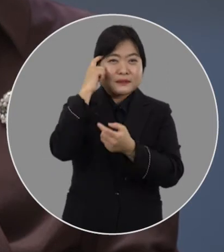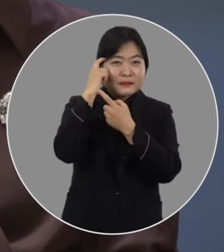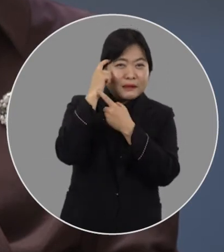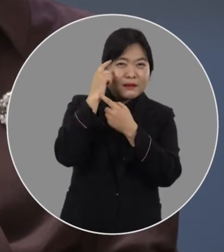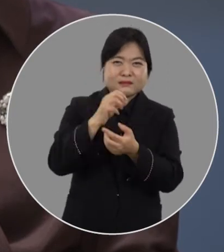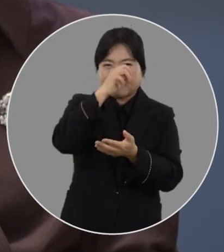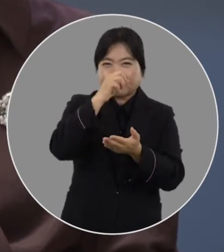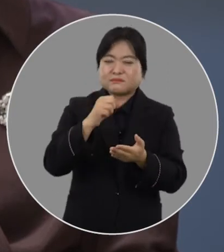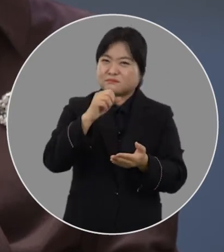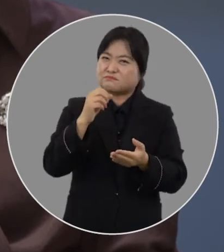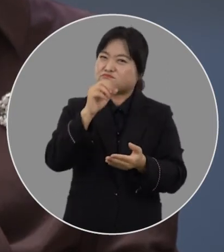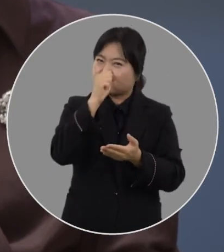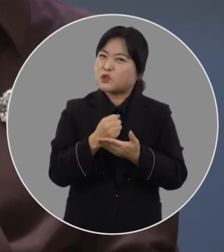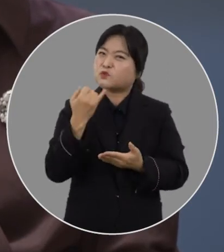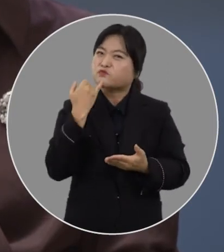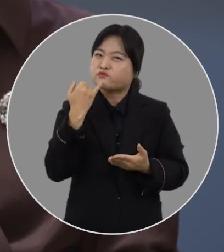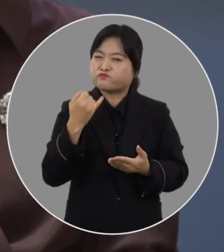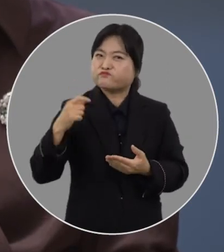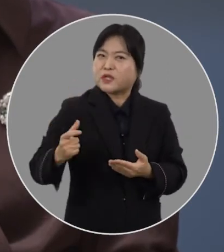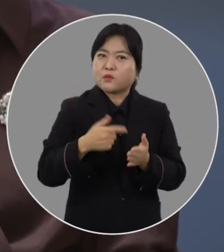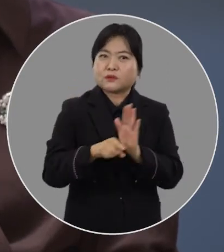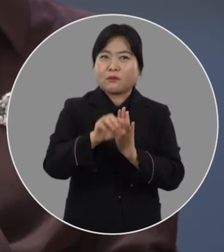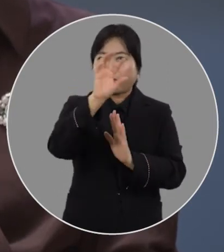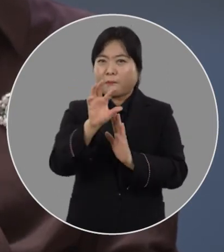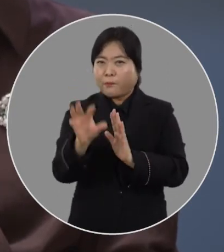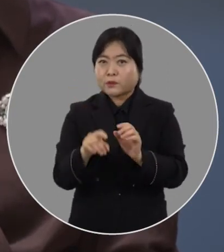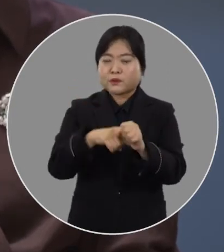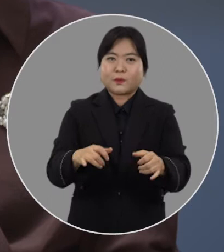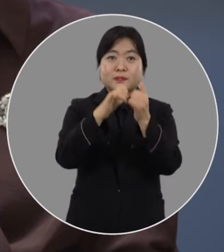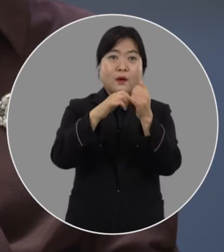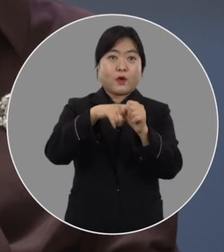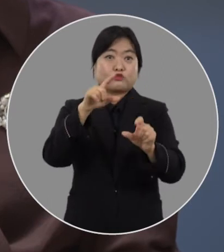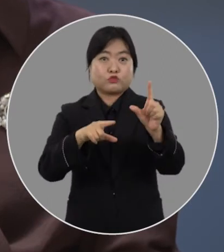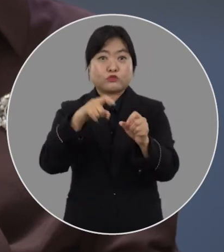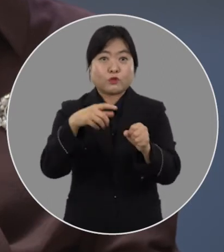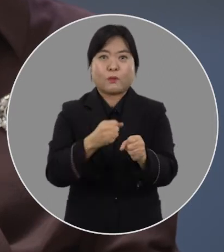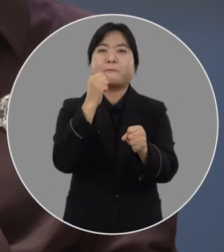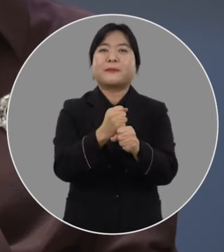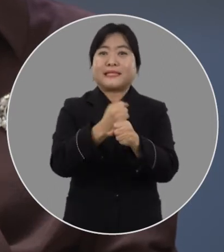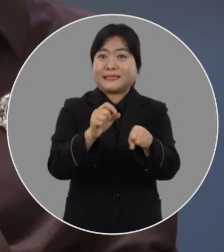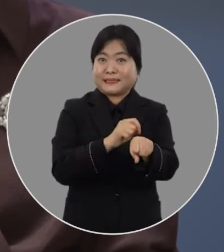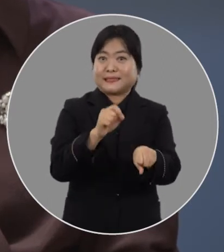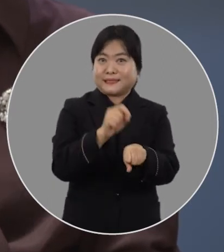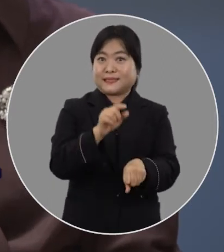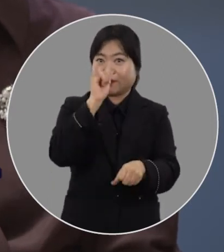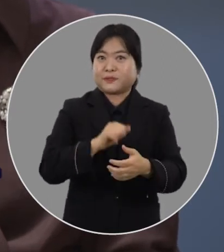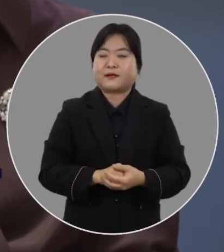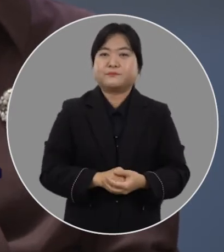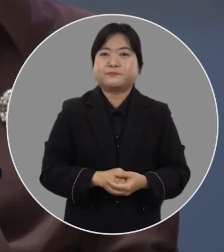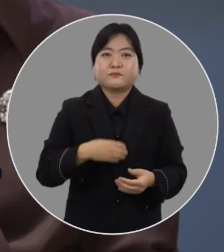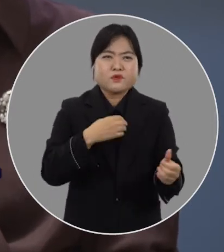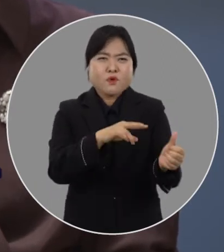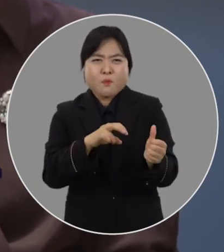이데올로기를 정당화하고 강화시키기 위해서 반복적이고 사회 구조적으로 생산된다는 특징이 있습니다.